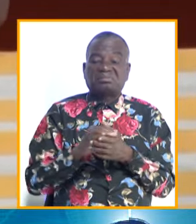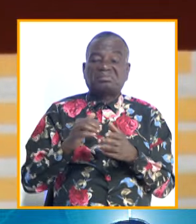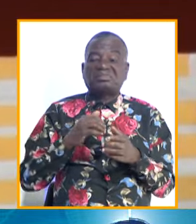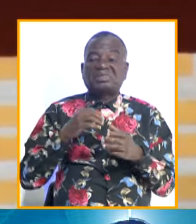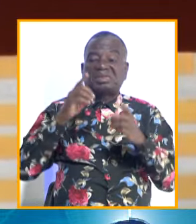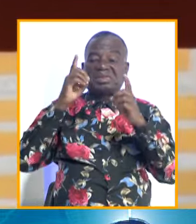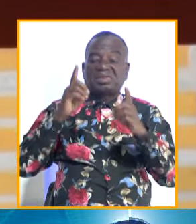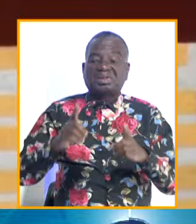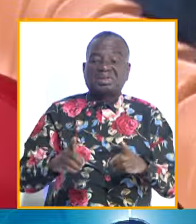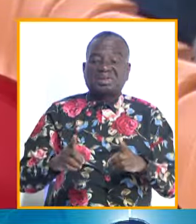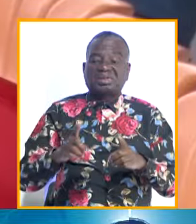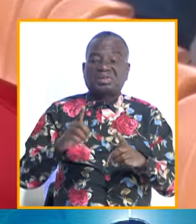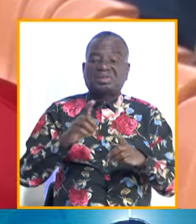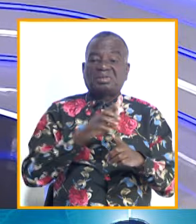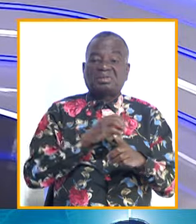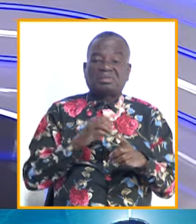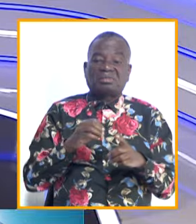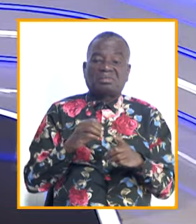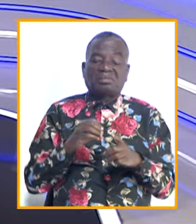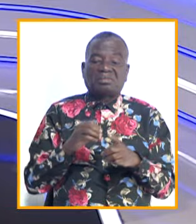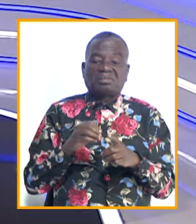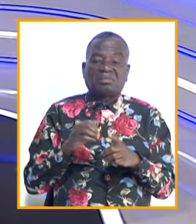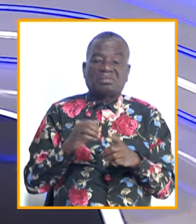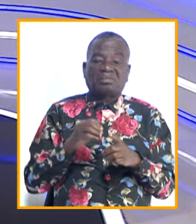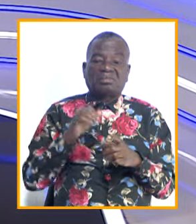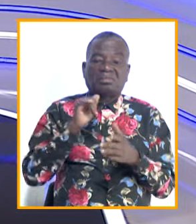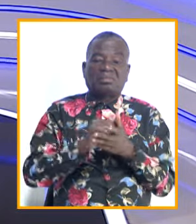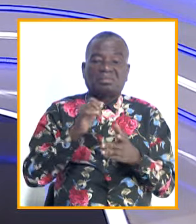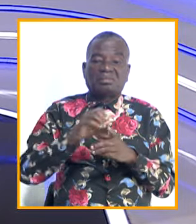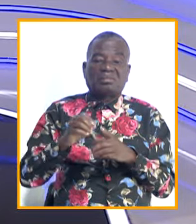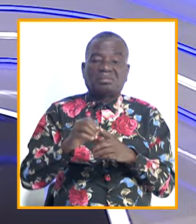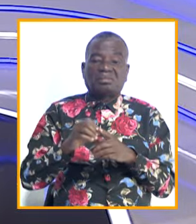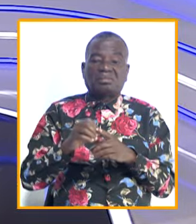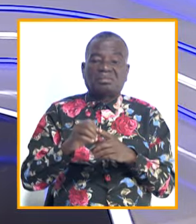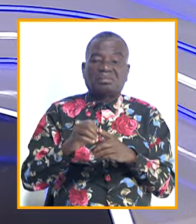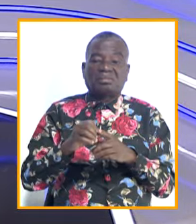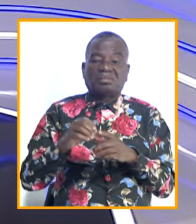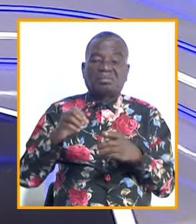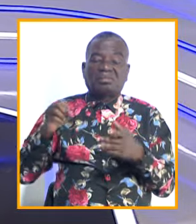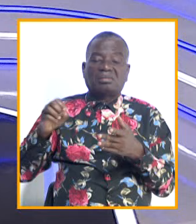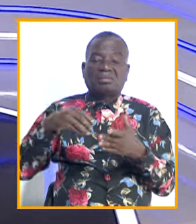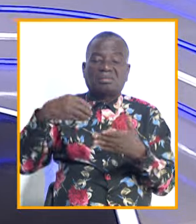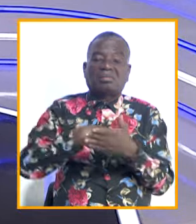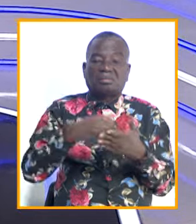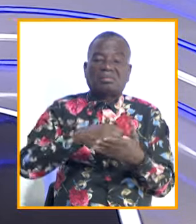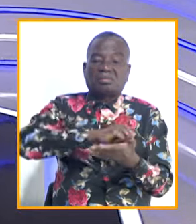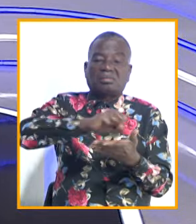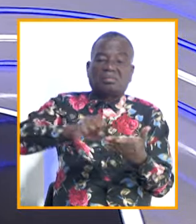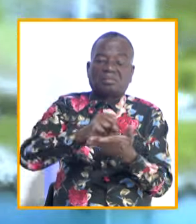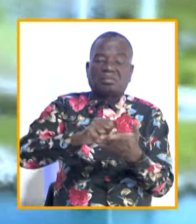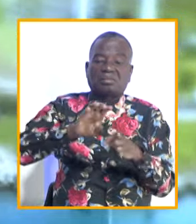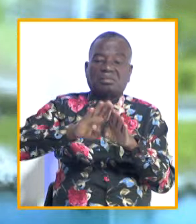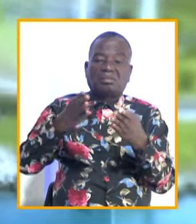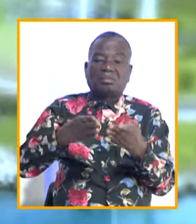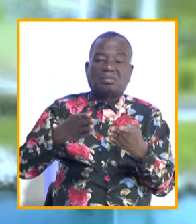retour. Il s'agit donc de Donkoff d'Atiguakro. Alors, c'est une nouvelle saison donc, qui s'ouvre. On a quatre matchs